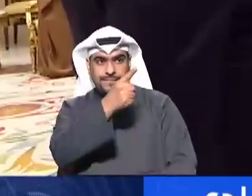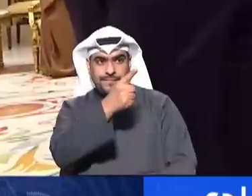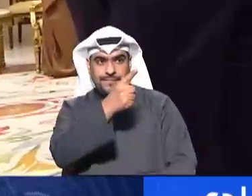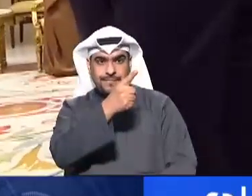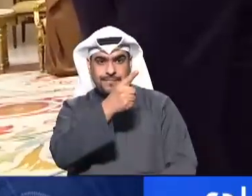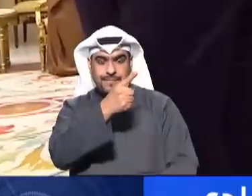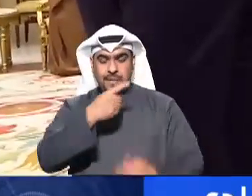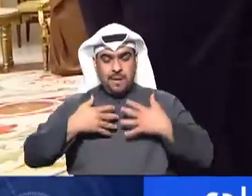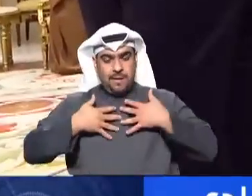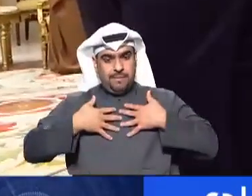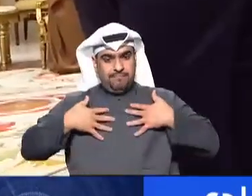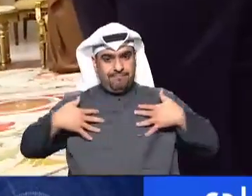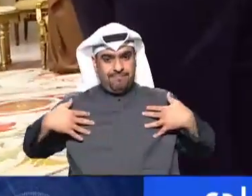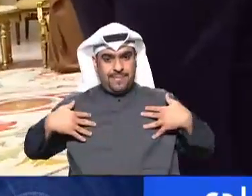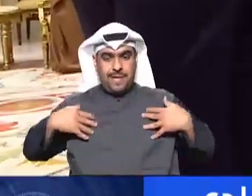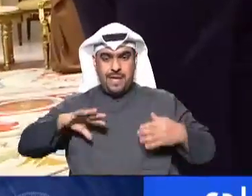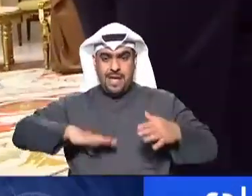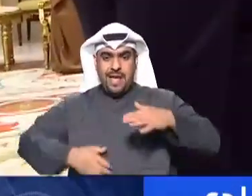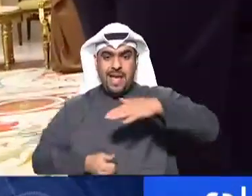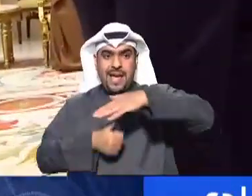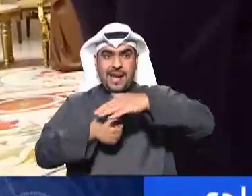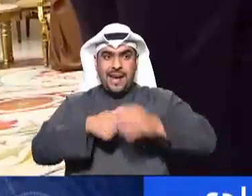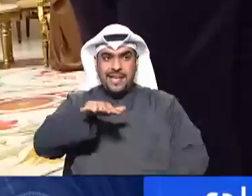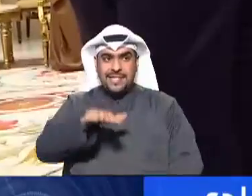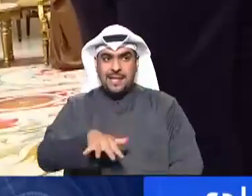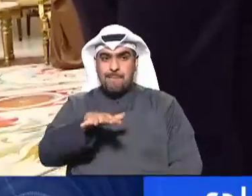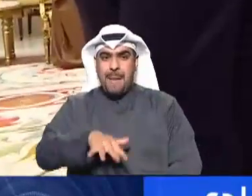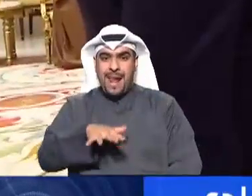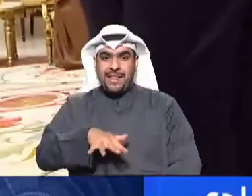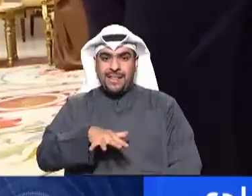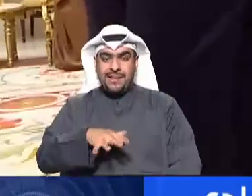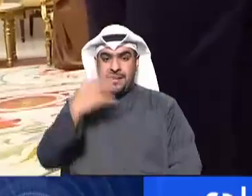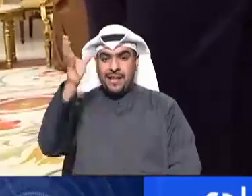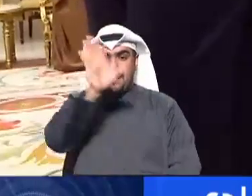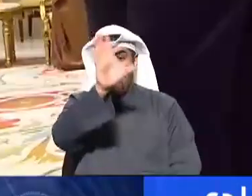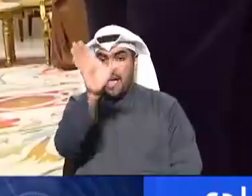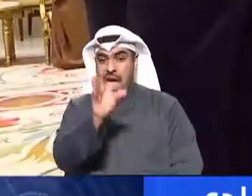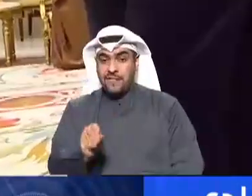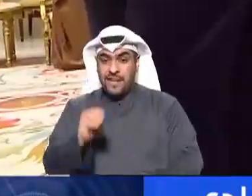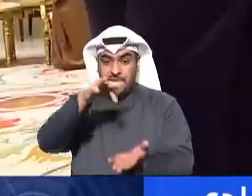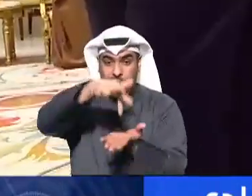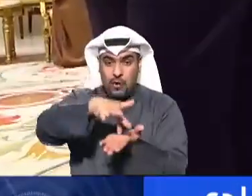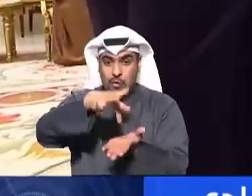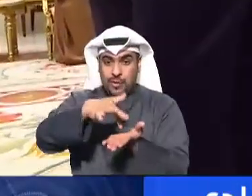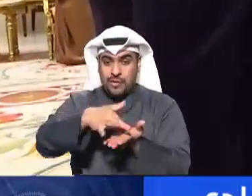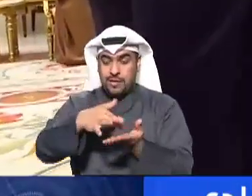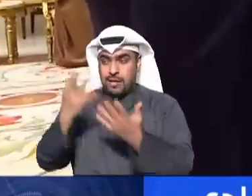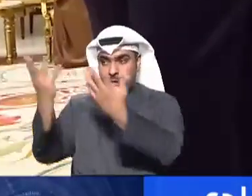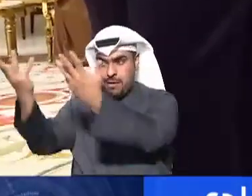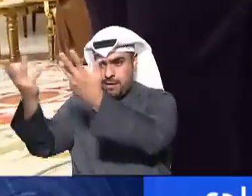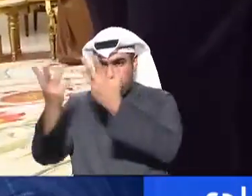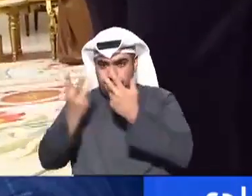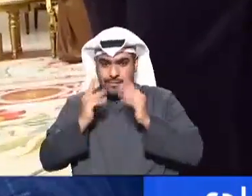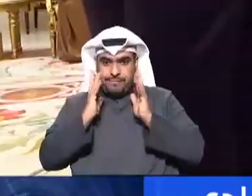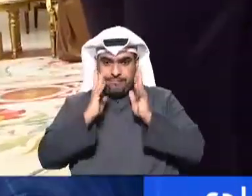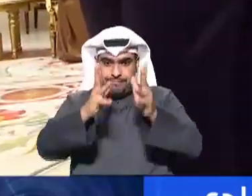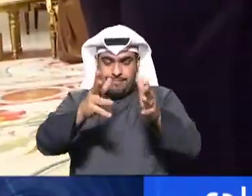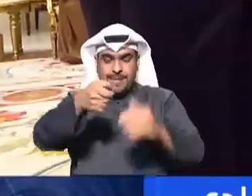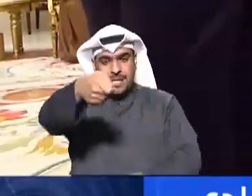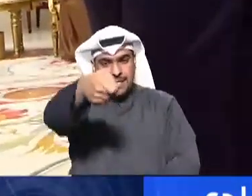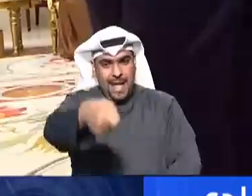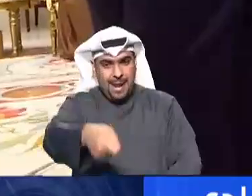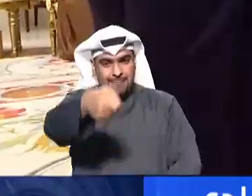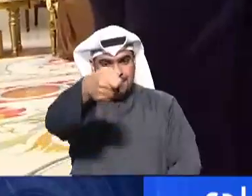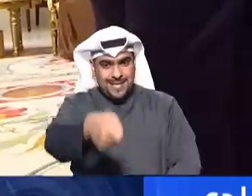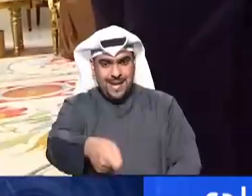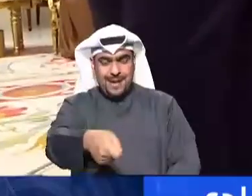سموكم تحياته. شكرا. C'est pour vous remettre ma lettre d'accréditation. أود أن أقدم إلى سموكم أوراق اعتمادي